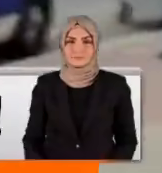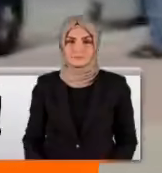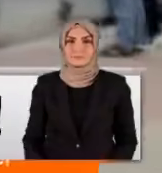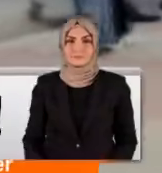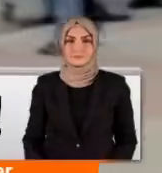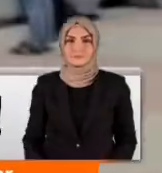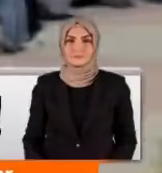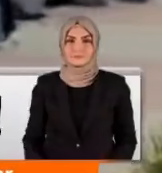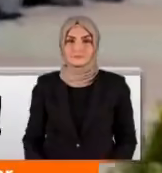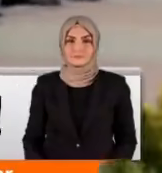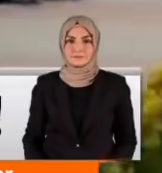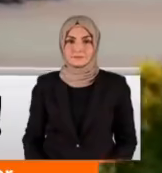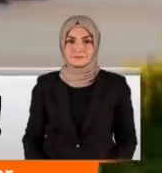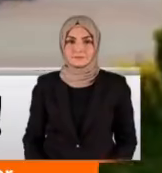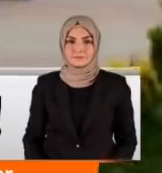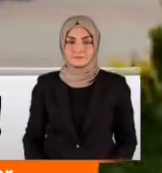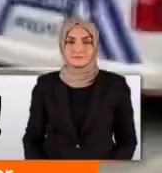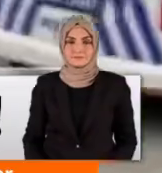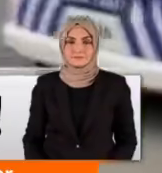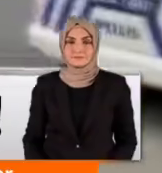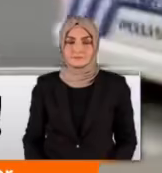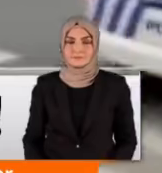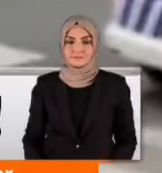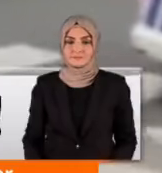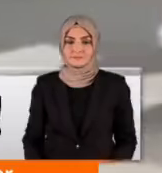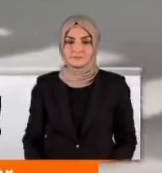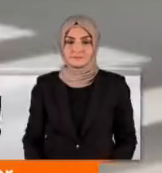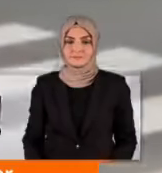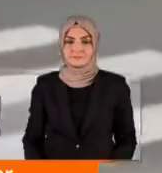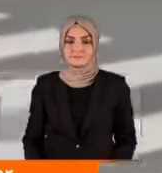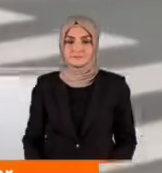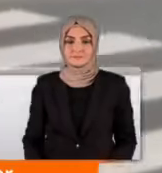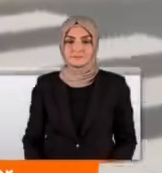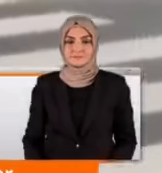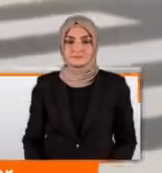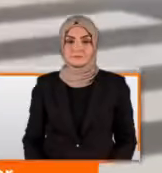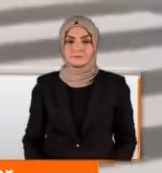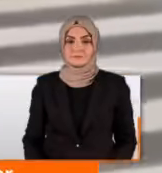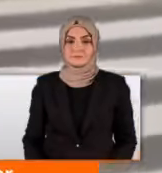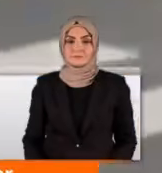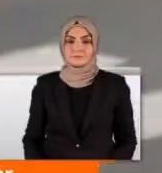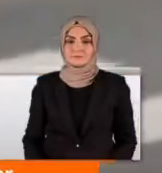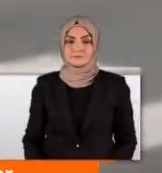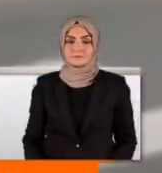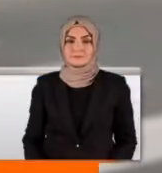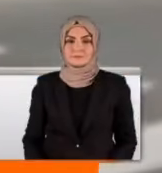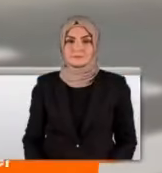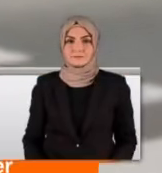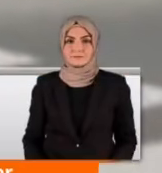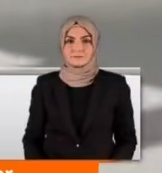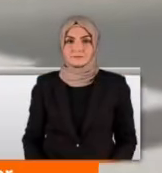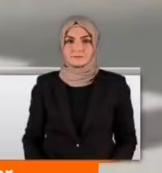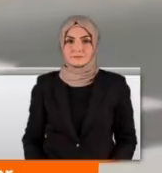kaza meydana geldi ambulansı falan çağırdık yavaşça kavşakta çok hızlı gidiyorlar dış çarpıştılar şu